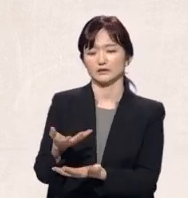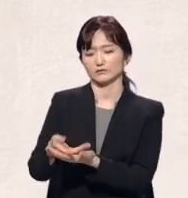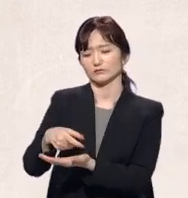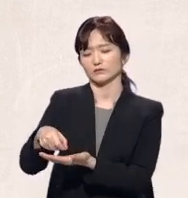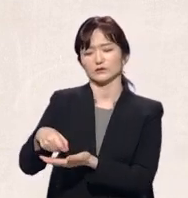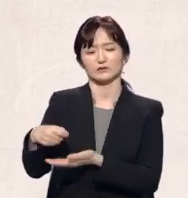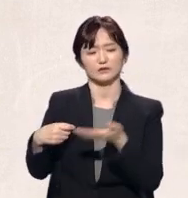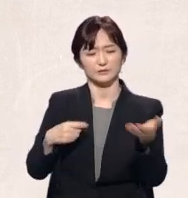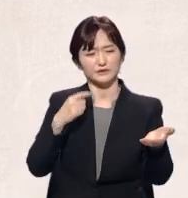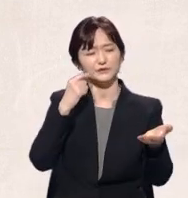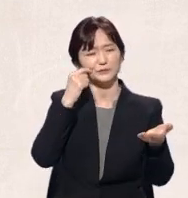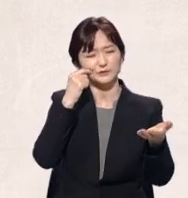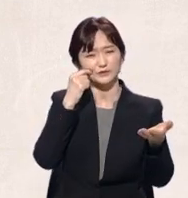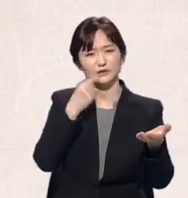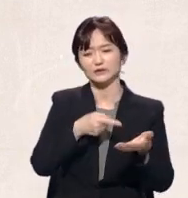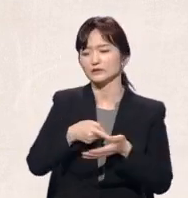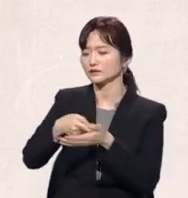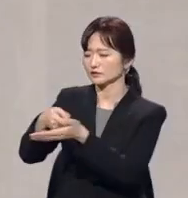거예요